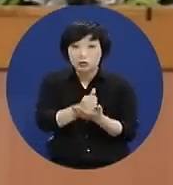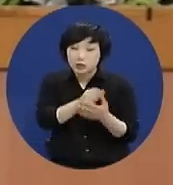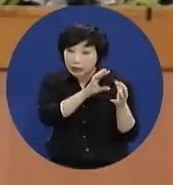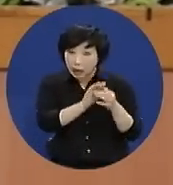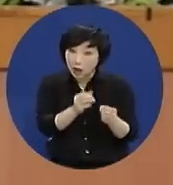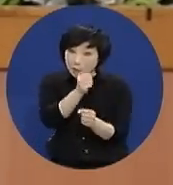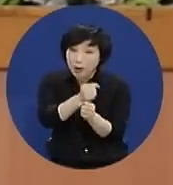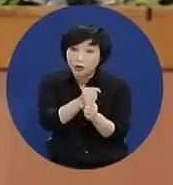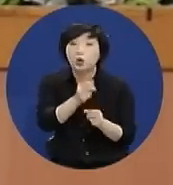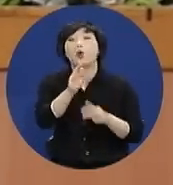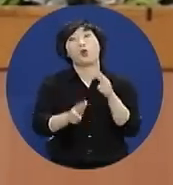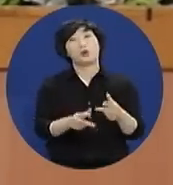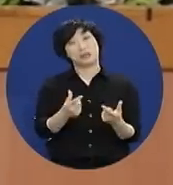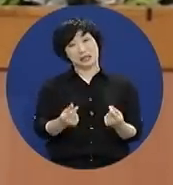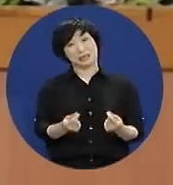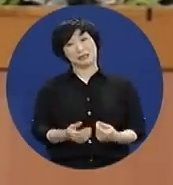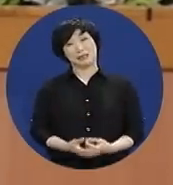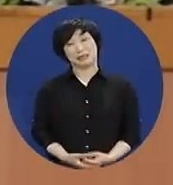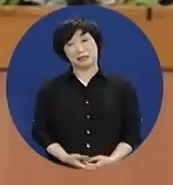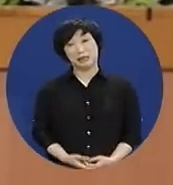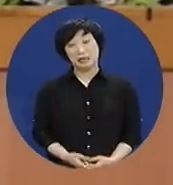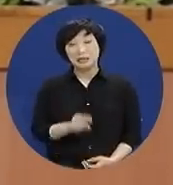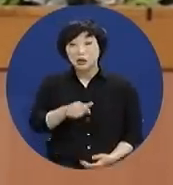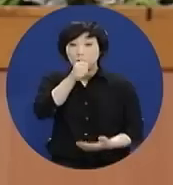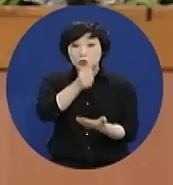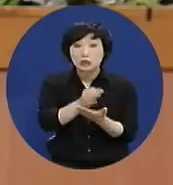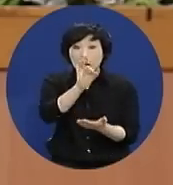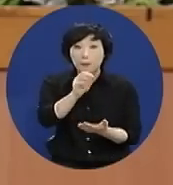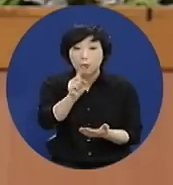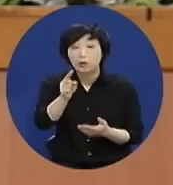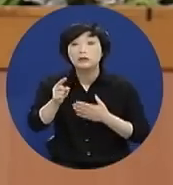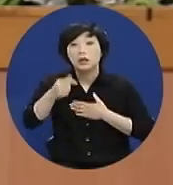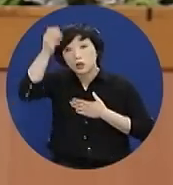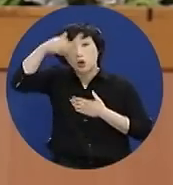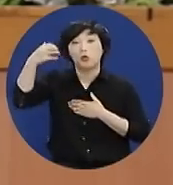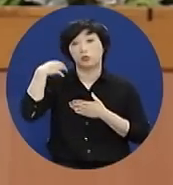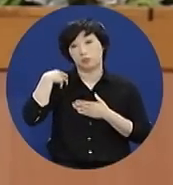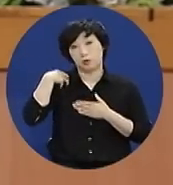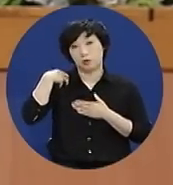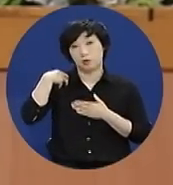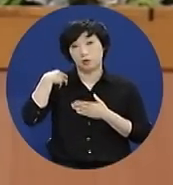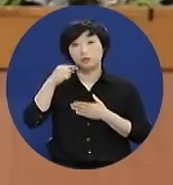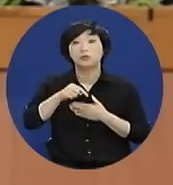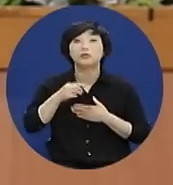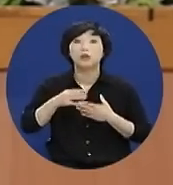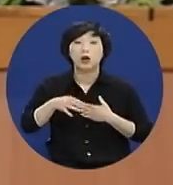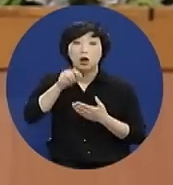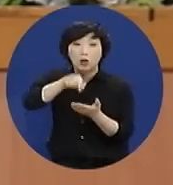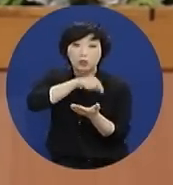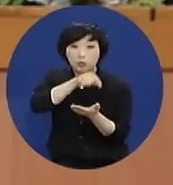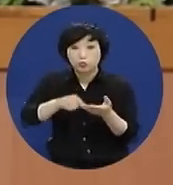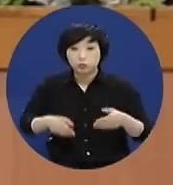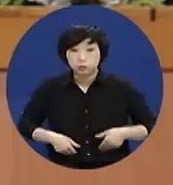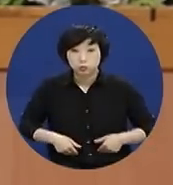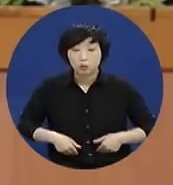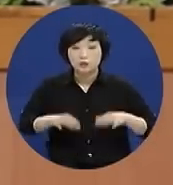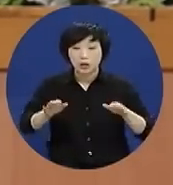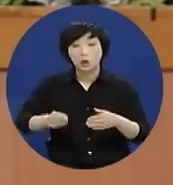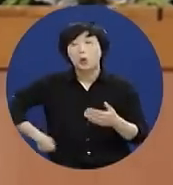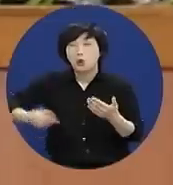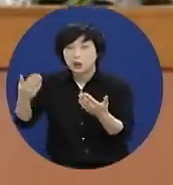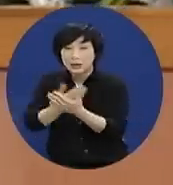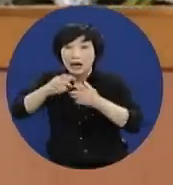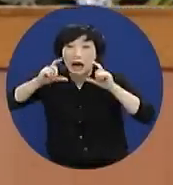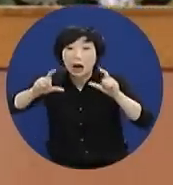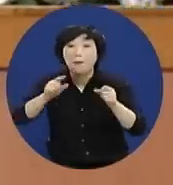のようですその罪の大化は自分の魂が背負って払わなければならないのです